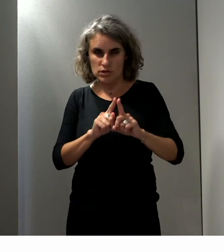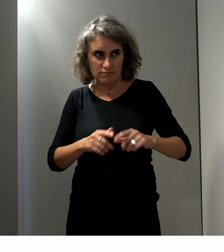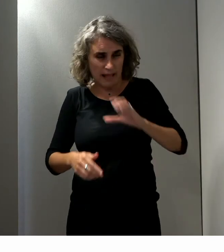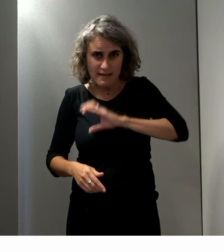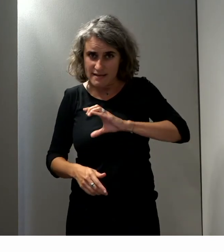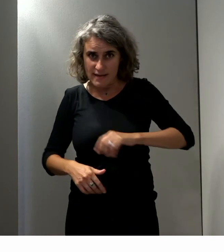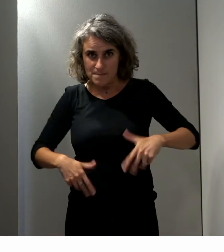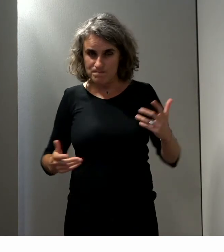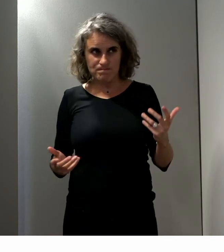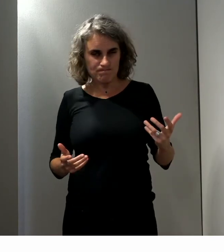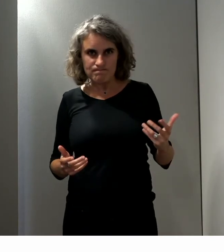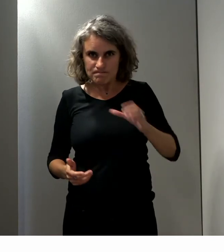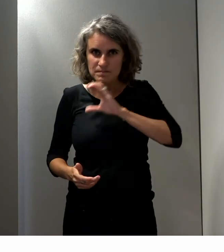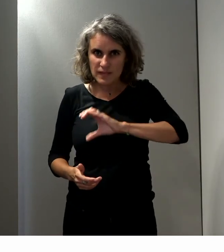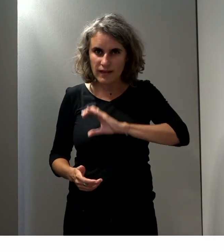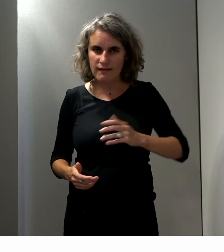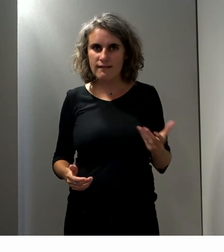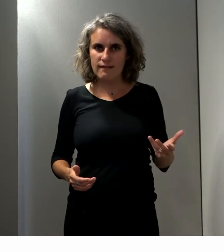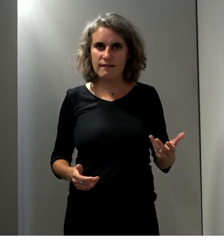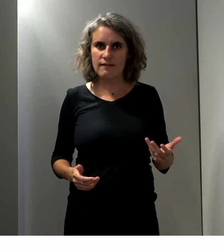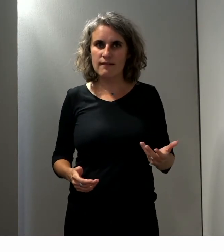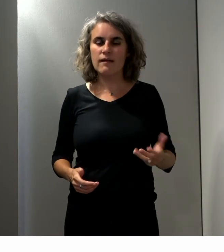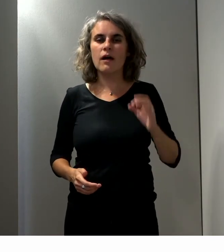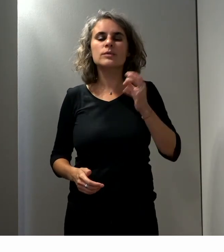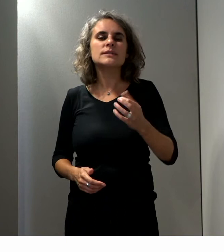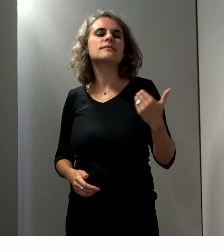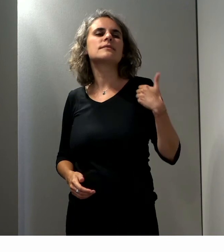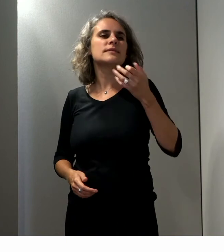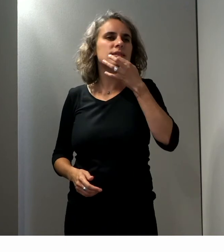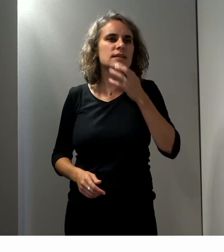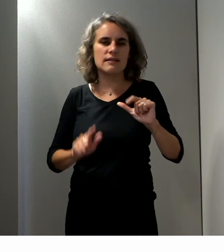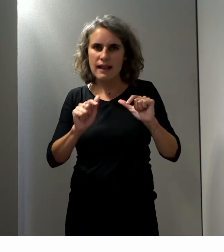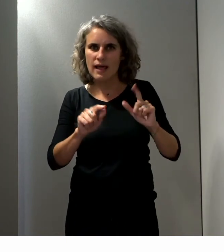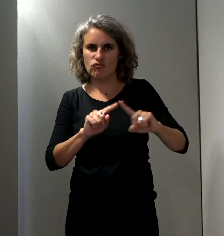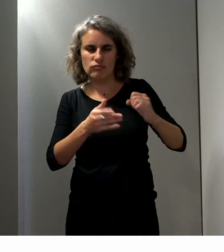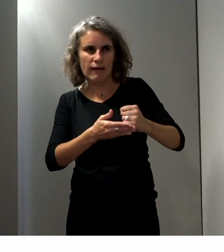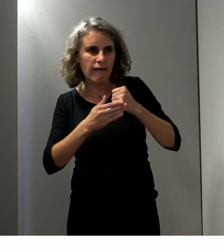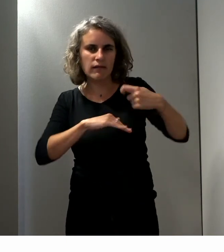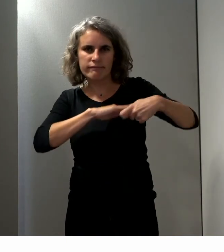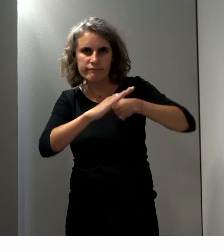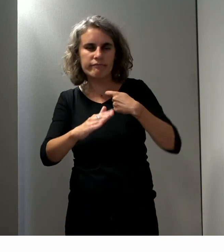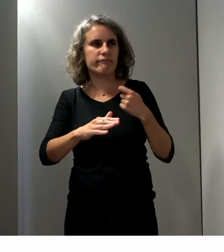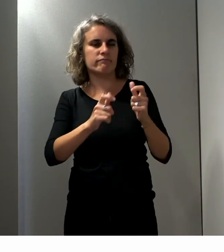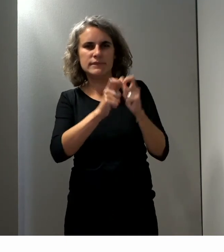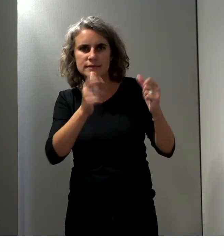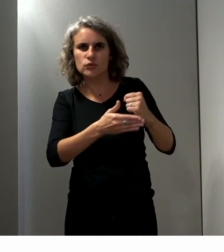Voilà, c'est extrêmement important. On l'a dit, il y a des dispositifs, il y a des aides, il y a des acteurs.